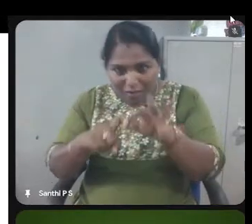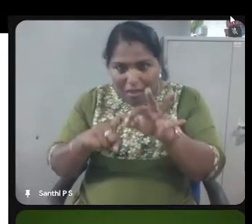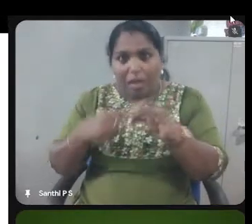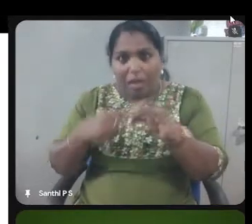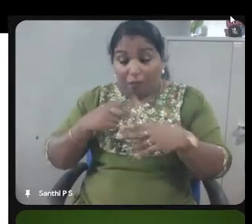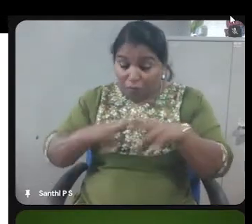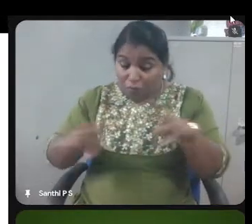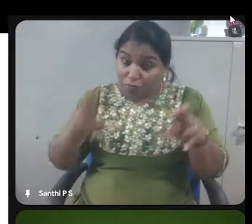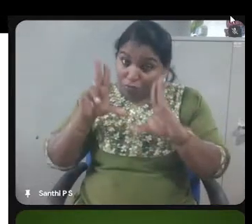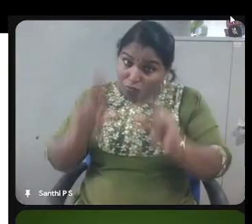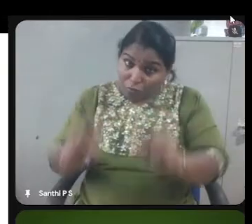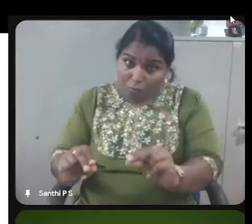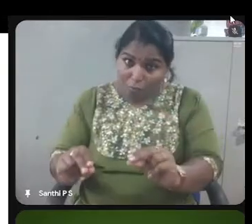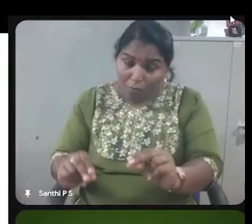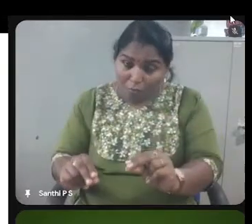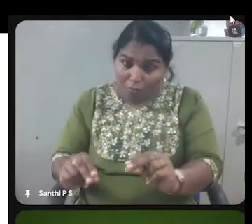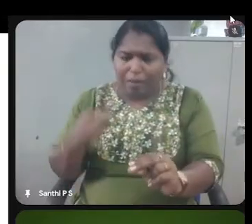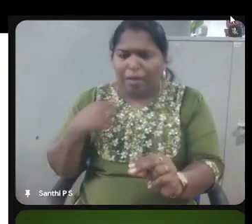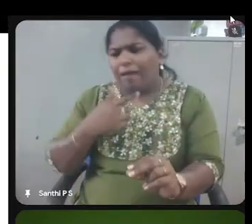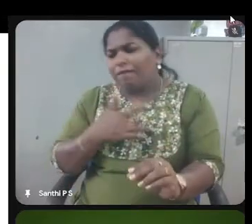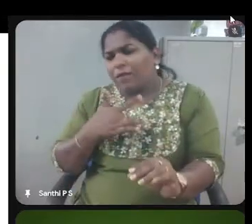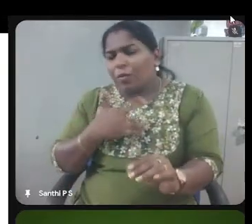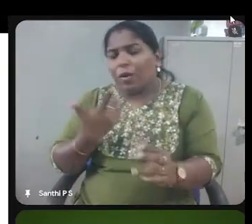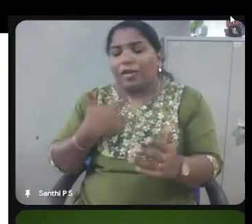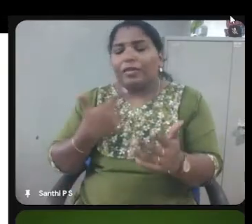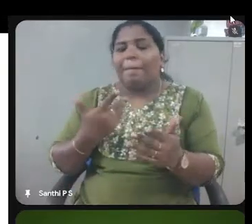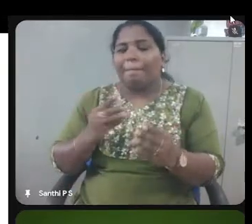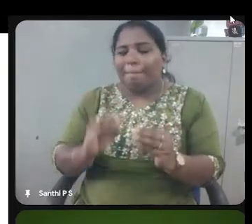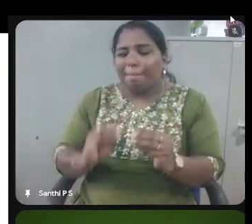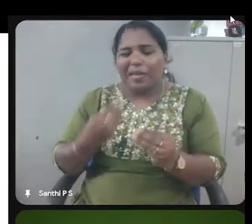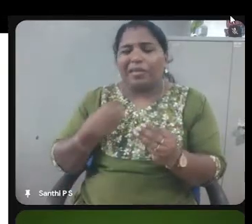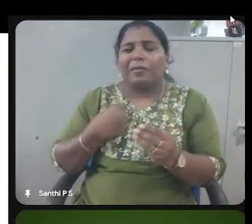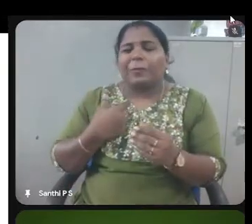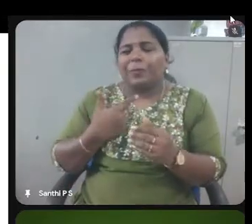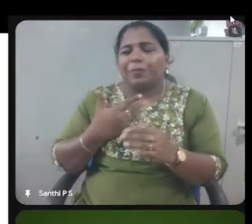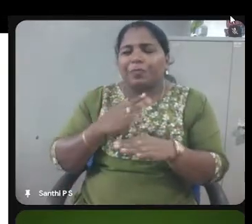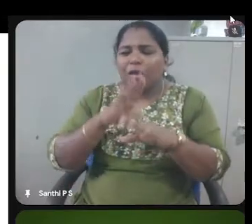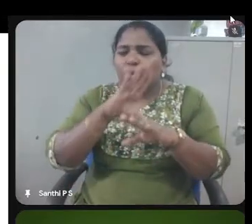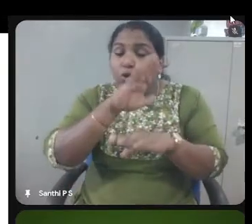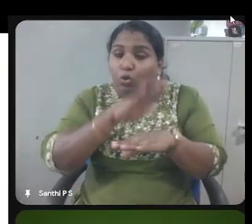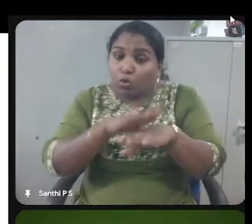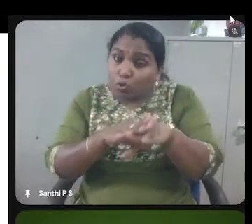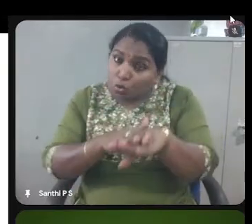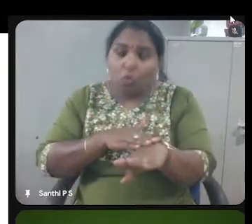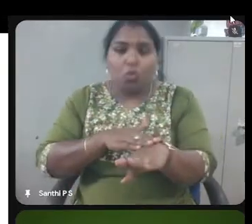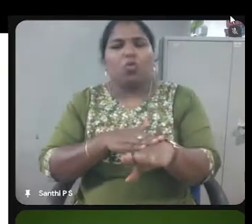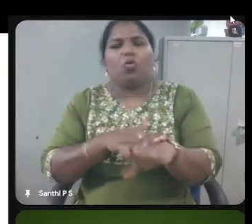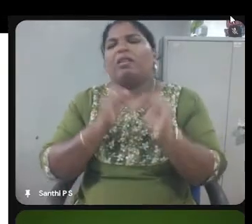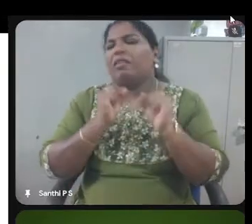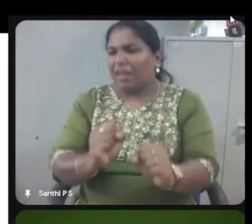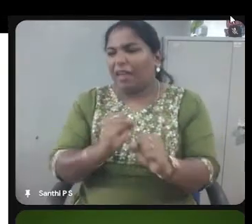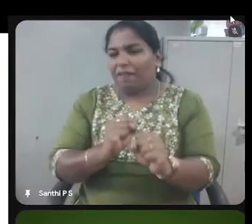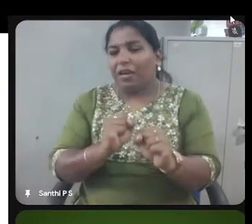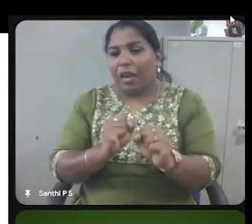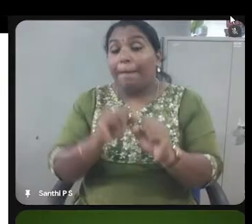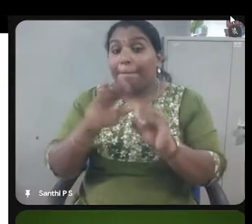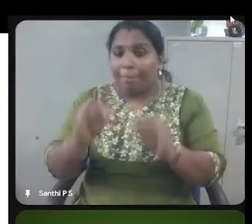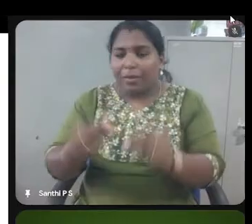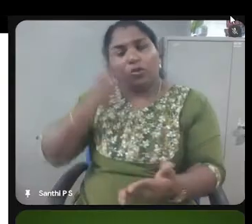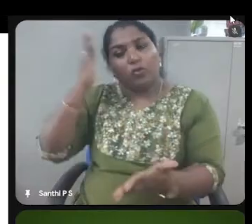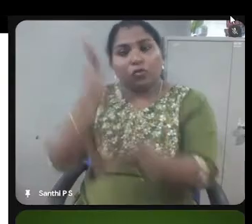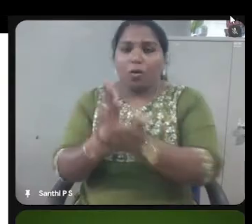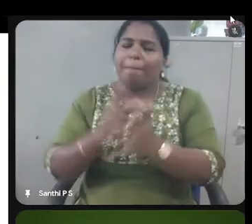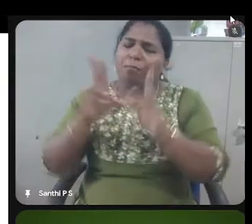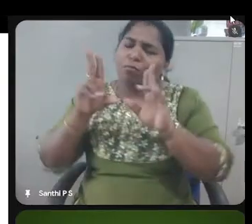പറയണോ എന്നുള്ളത്. അപ്പം എനിക്ക് തോന്നിയത് ആ ടേപ്പറിങ് അവിടെ വർക്ക് ചെയ്യൂല, ഈ ഒരു നോ എന്ന് വെച്ചാൽ നോ എന്നായിരിക്കും കുറച്ചും കൂടെ വർക്ക്